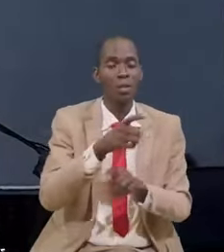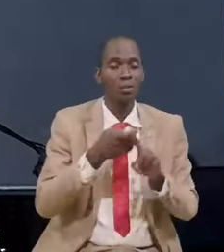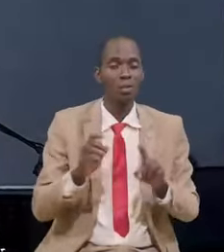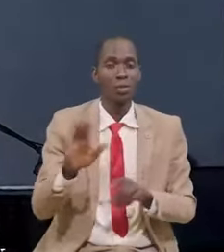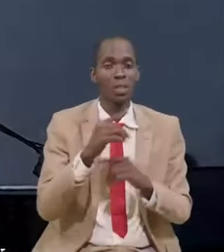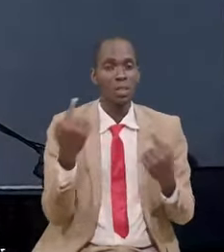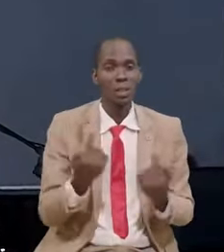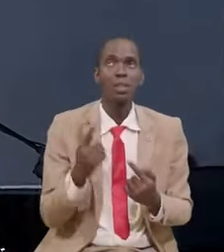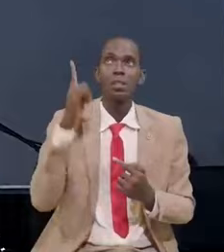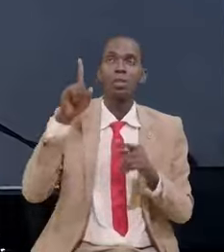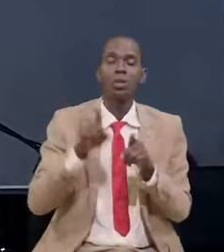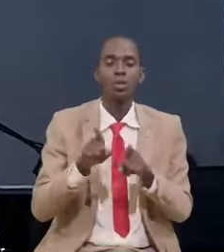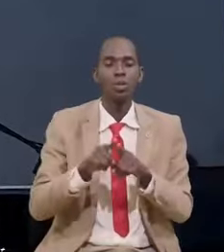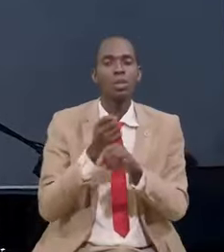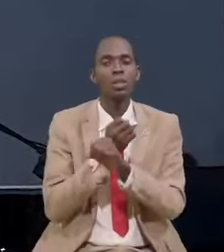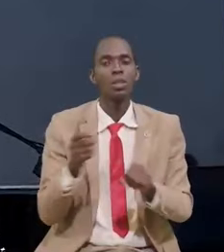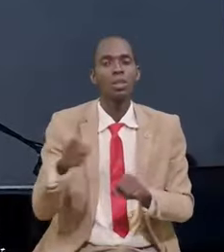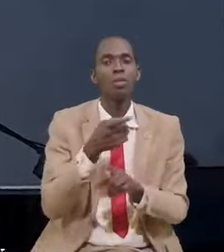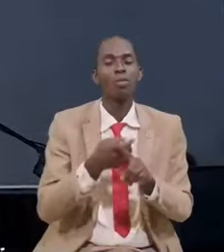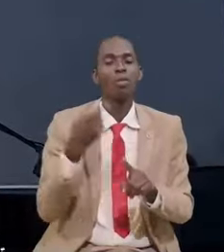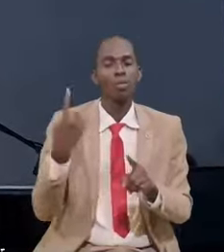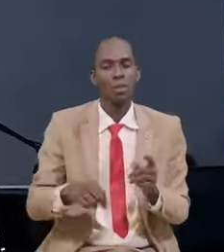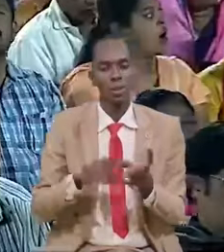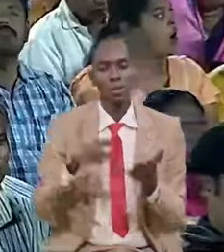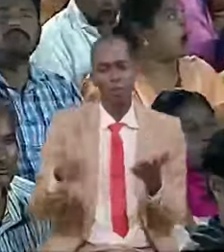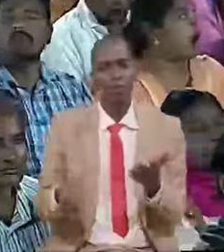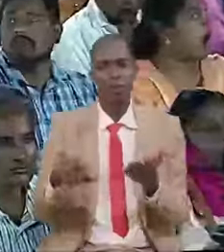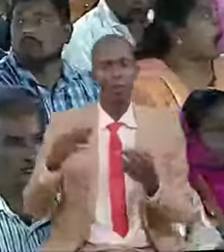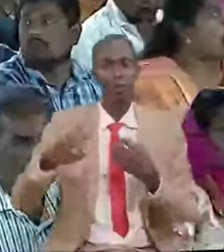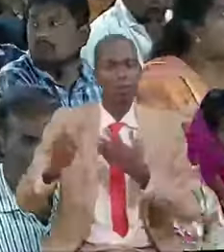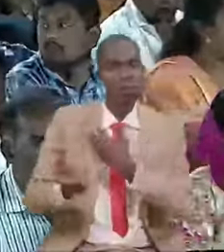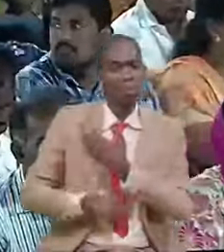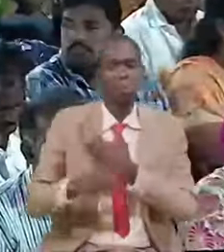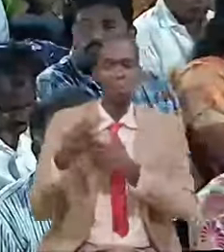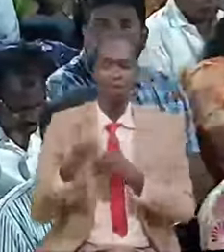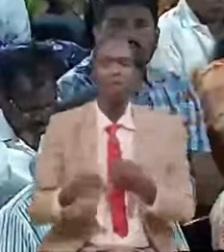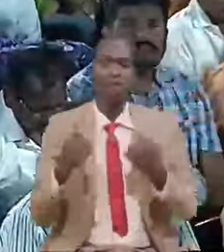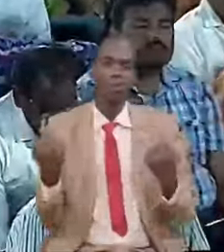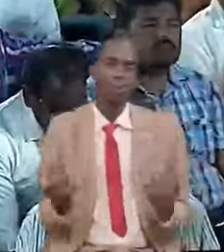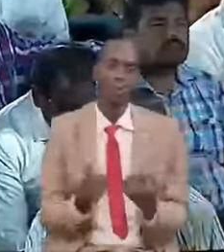Et quand il les sauve du péché, il les sauve des conséquences du péché.